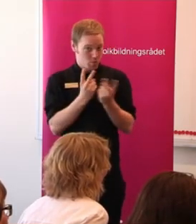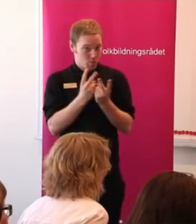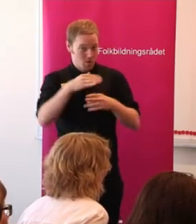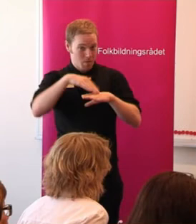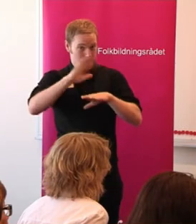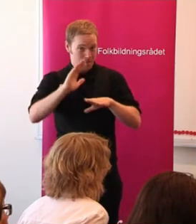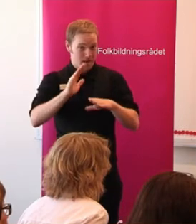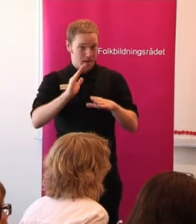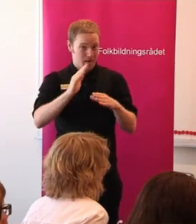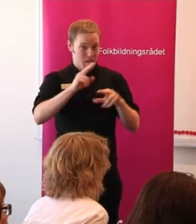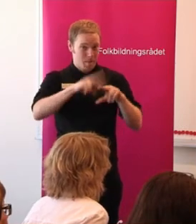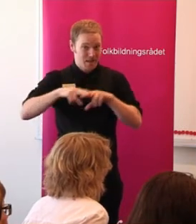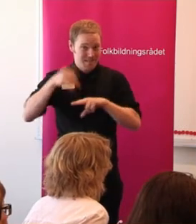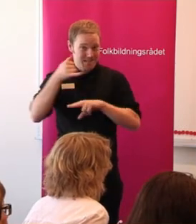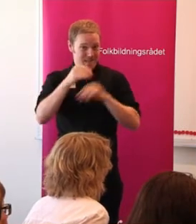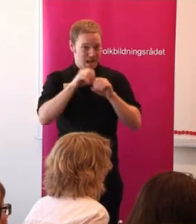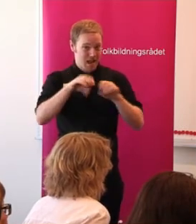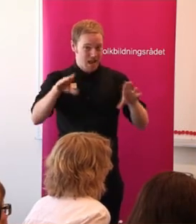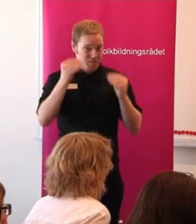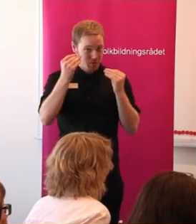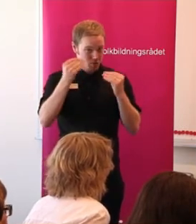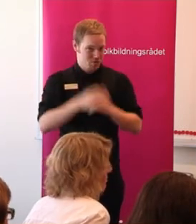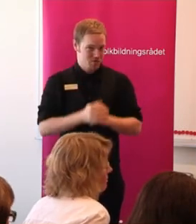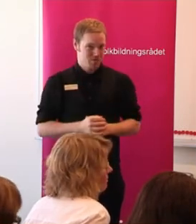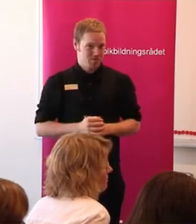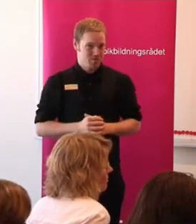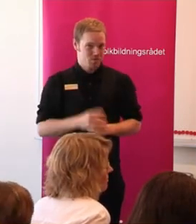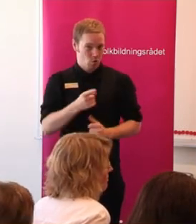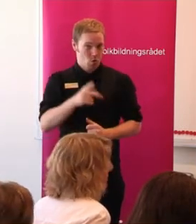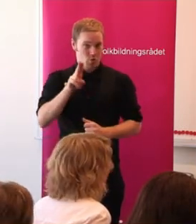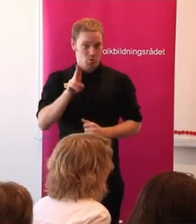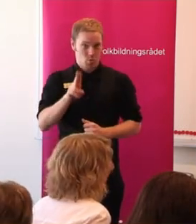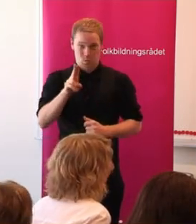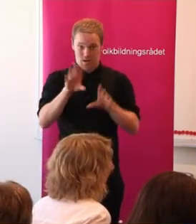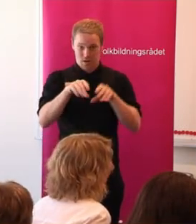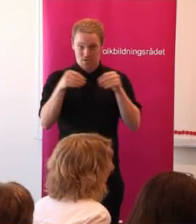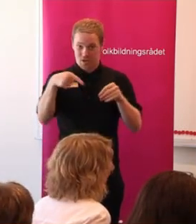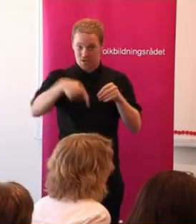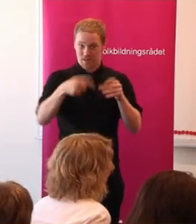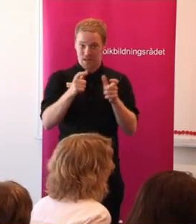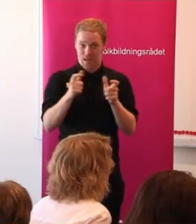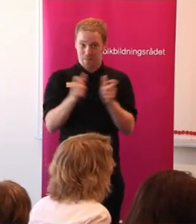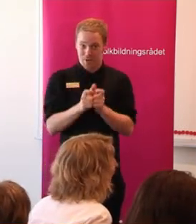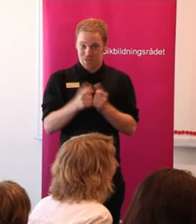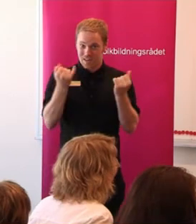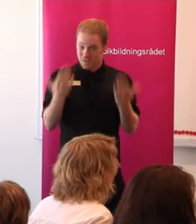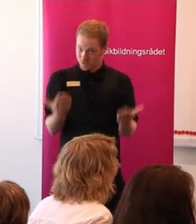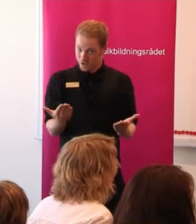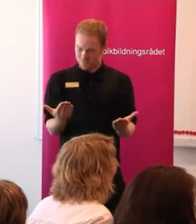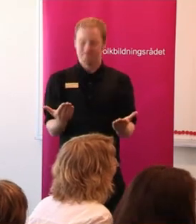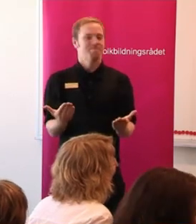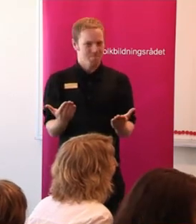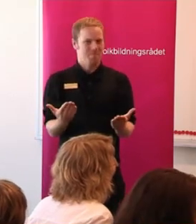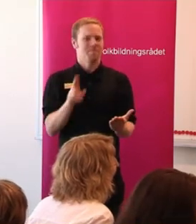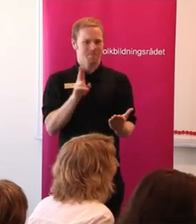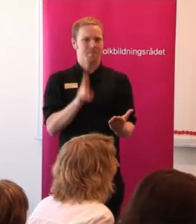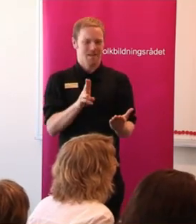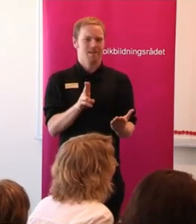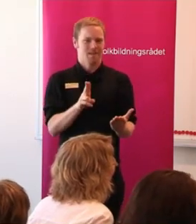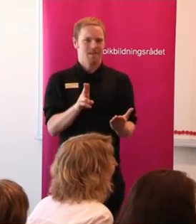trycka kurs på om det också. Ja, men det är utmärkt. Ja. Så att ett konkret resultat av vårt möte idag, gänget, är